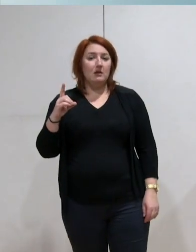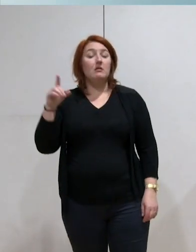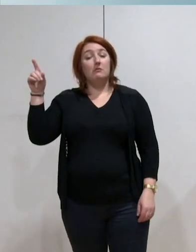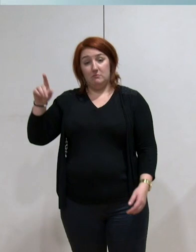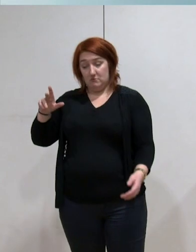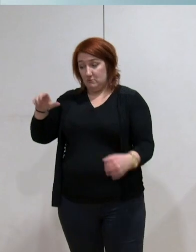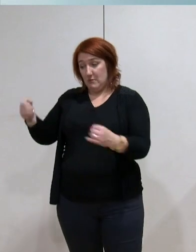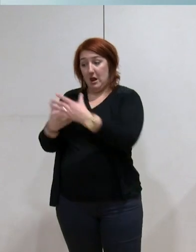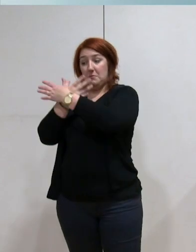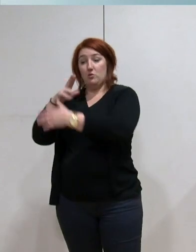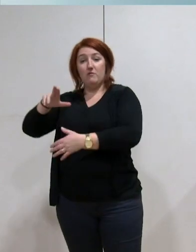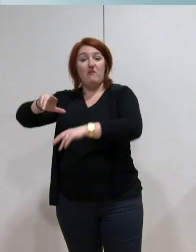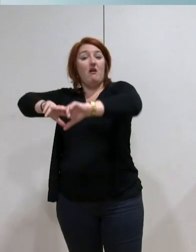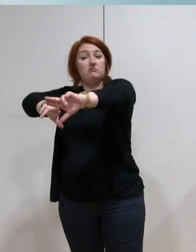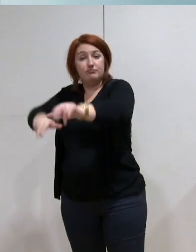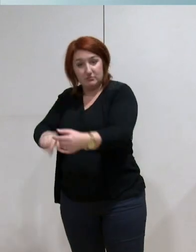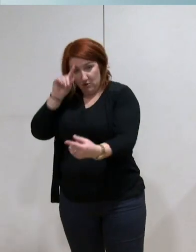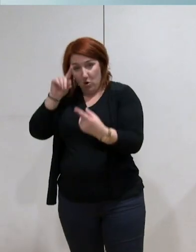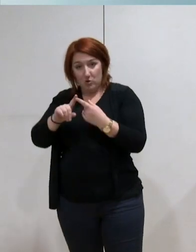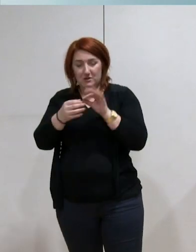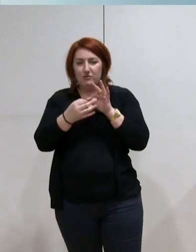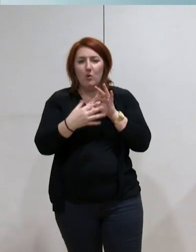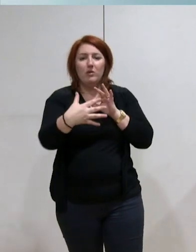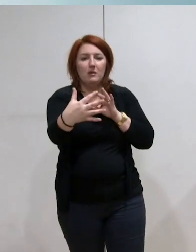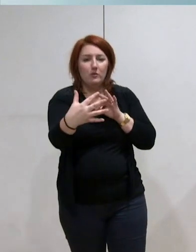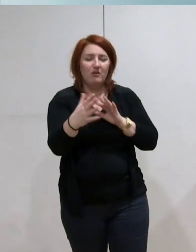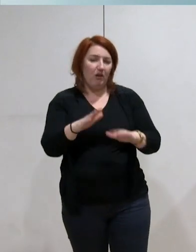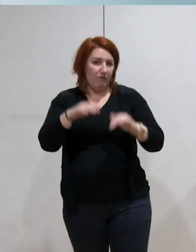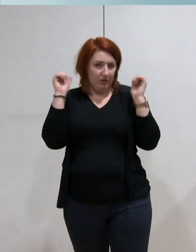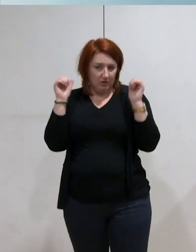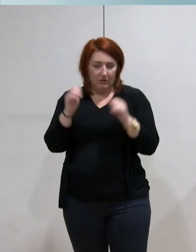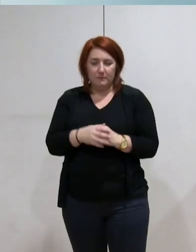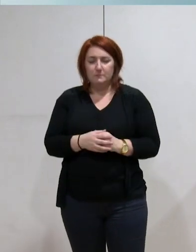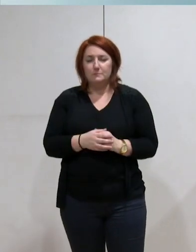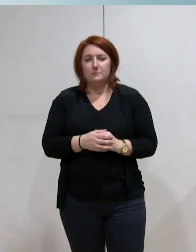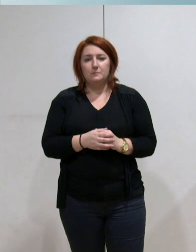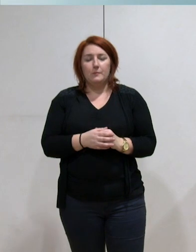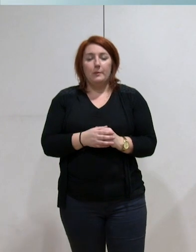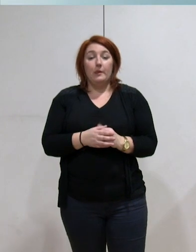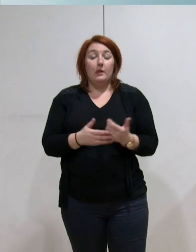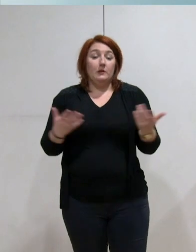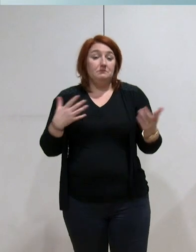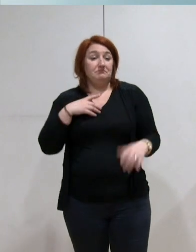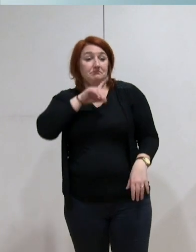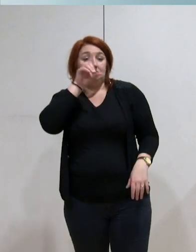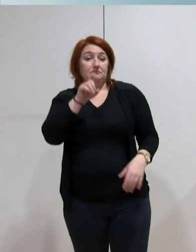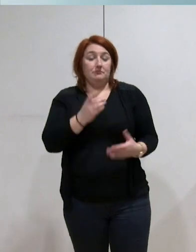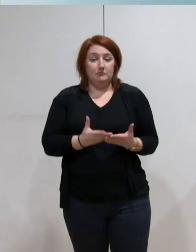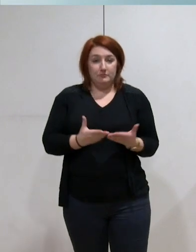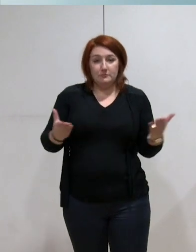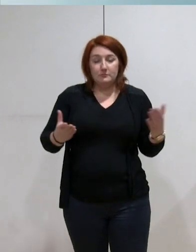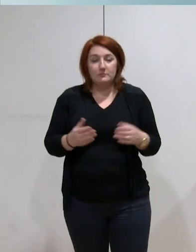pour palier à ce risque de rupture de continuité du service donc notre question est très